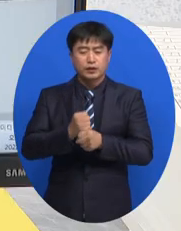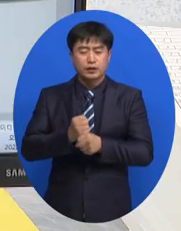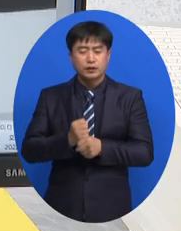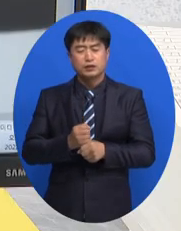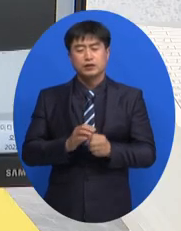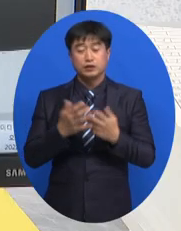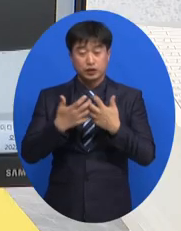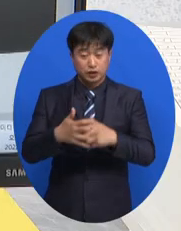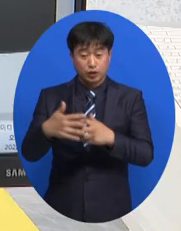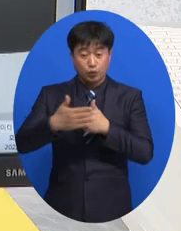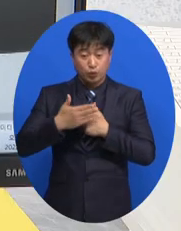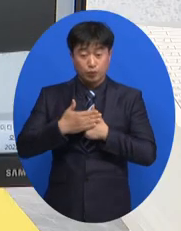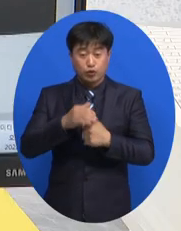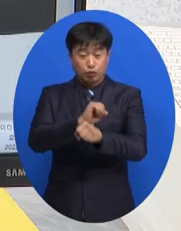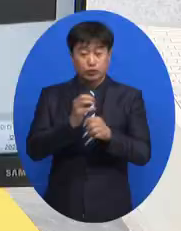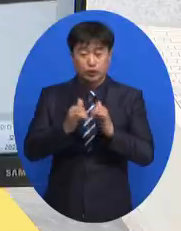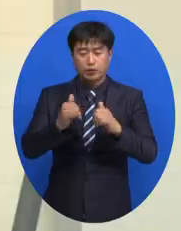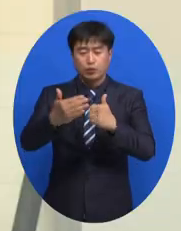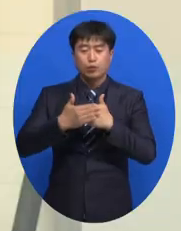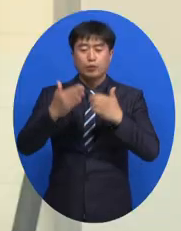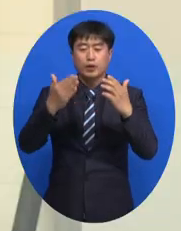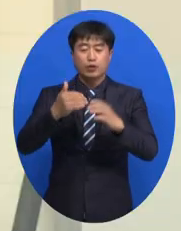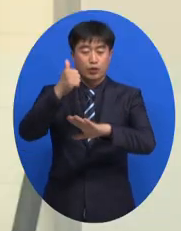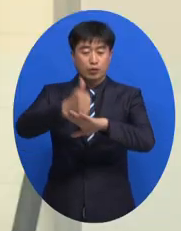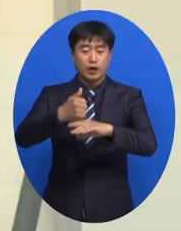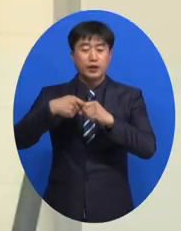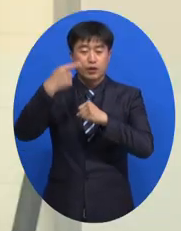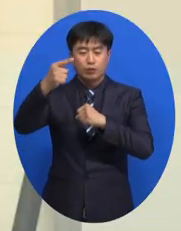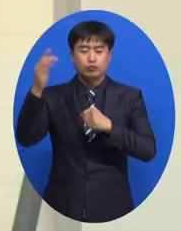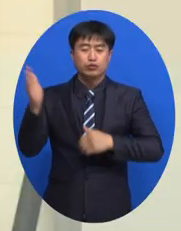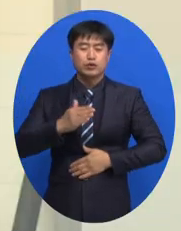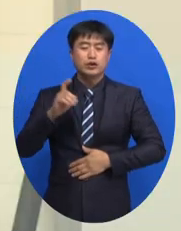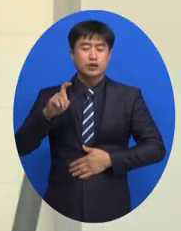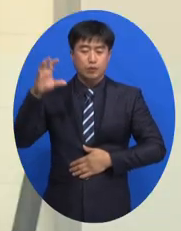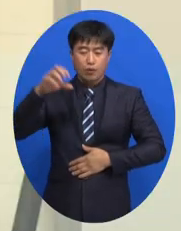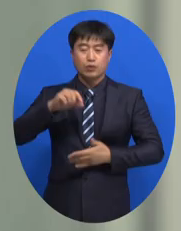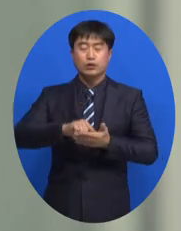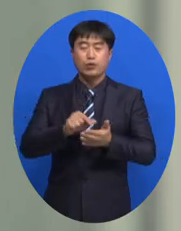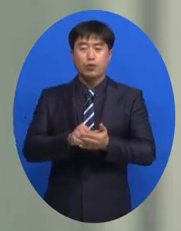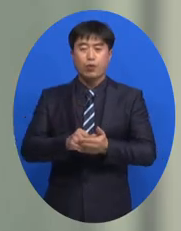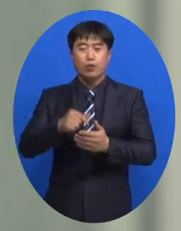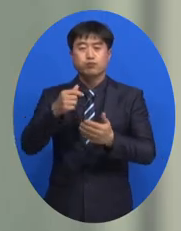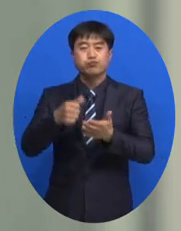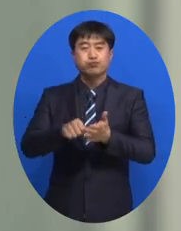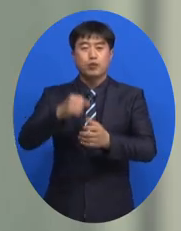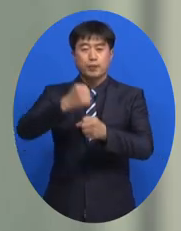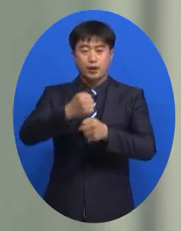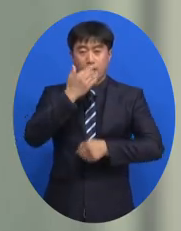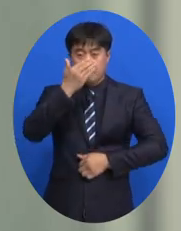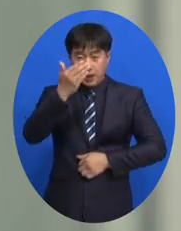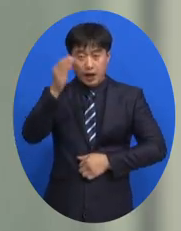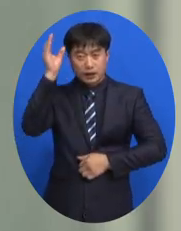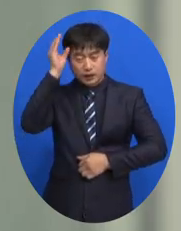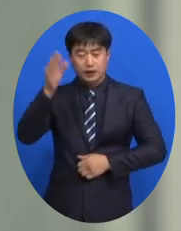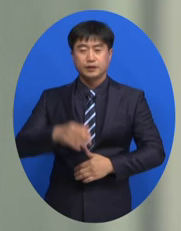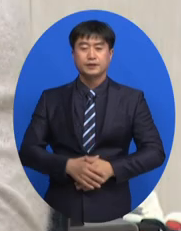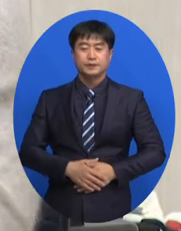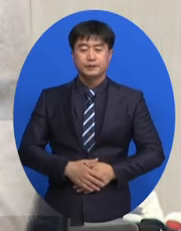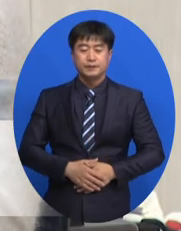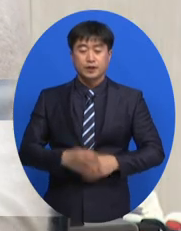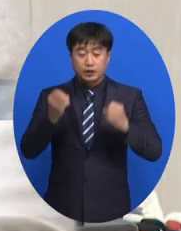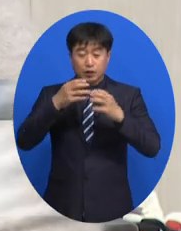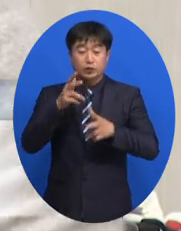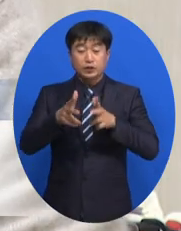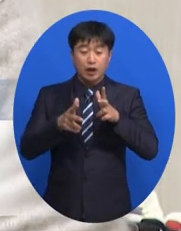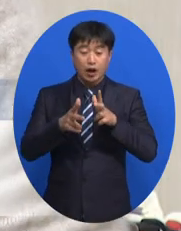연구 인력까지 도움을 받았습니다. 그 결과 내년부터는 10억 원대 규모의 제품 양산이 가능할 것으로 기대하고 있습니다.